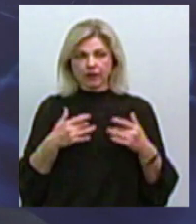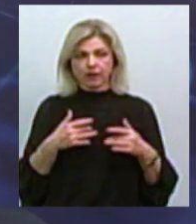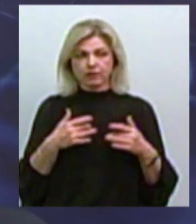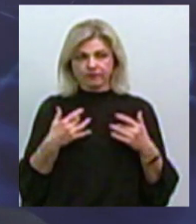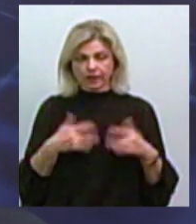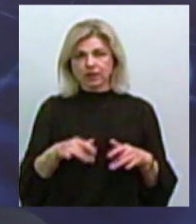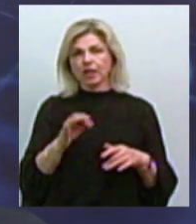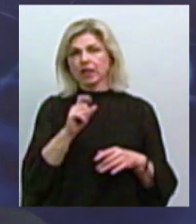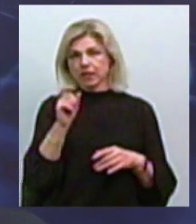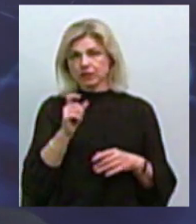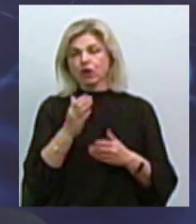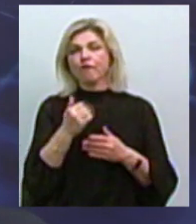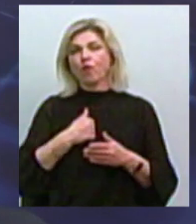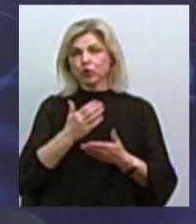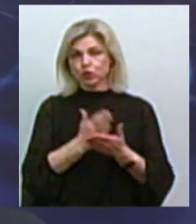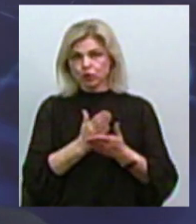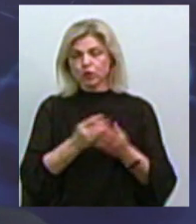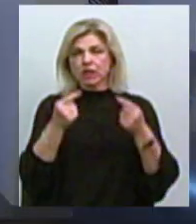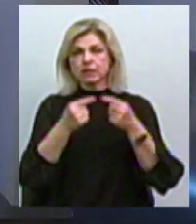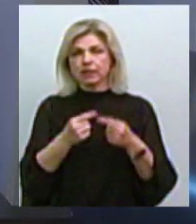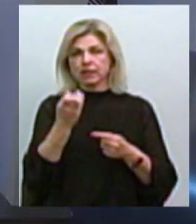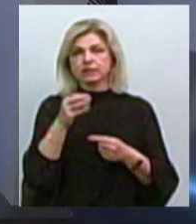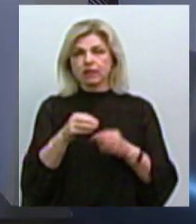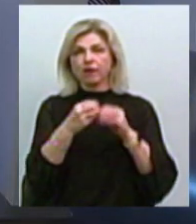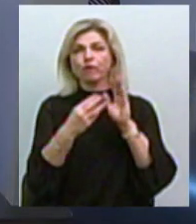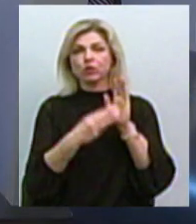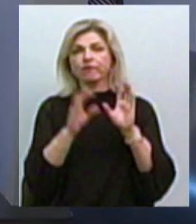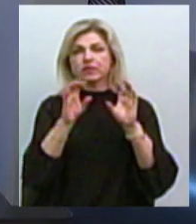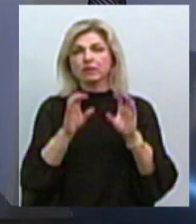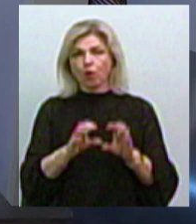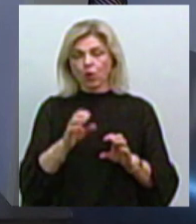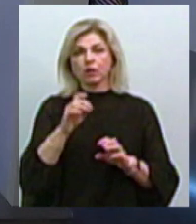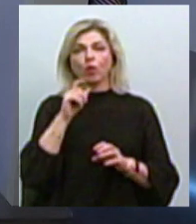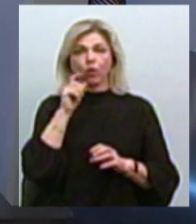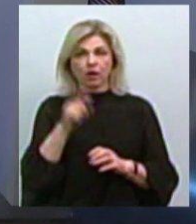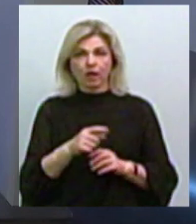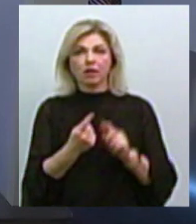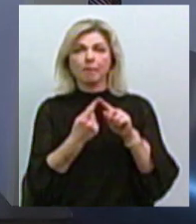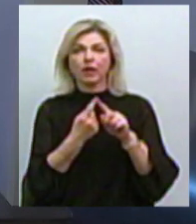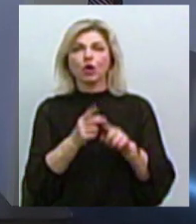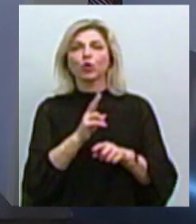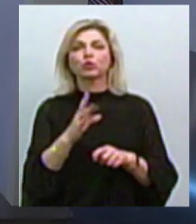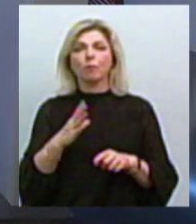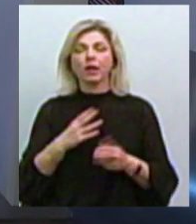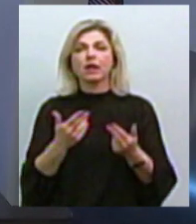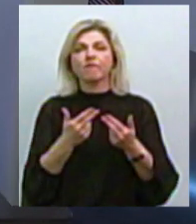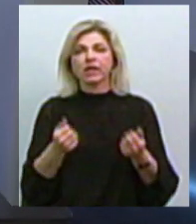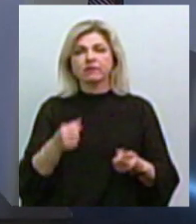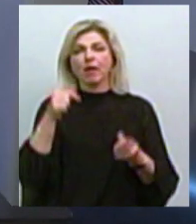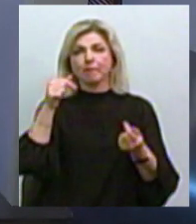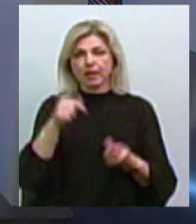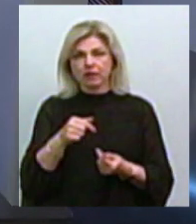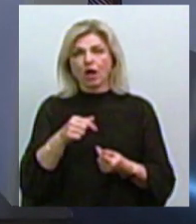Можливо, і так. Згідно статті 18 закону України, це така наступна категорія громадян. Перше, які були визнані непридатними до військової служби за станом